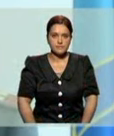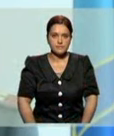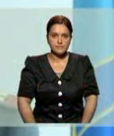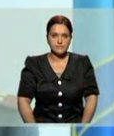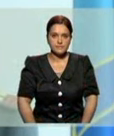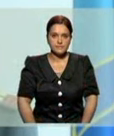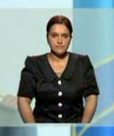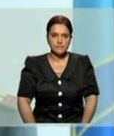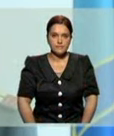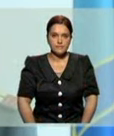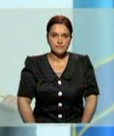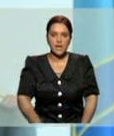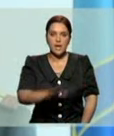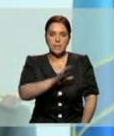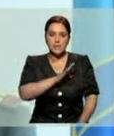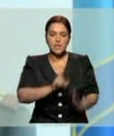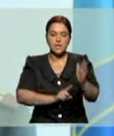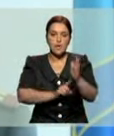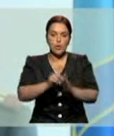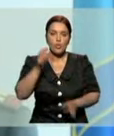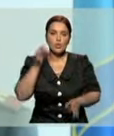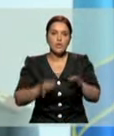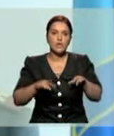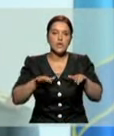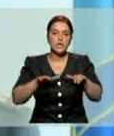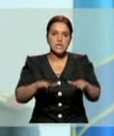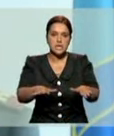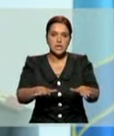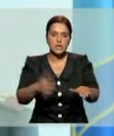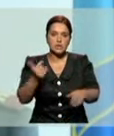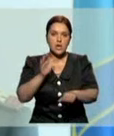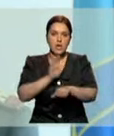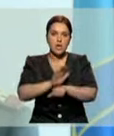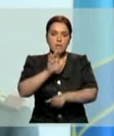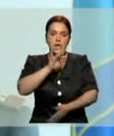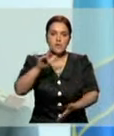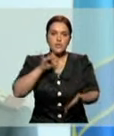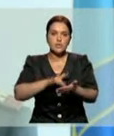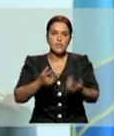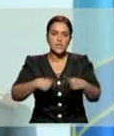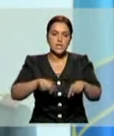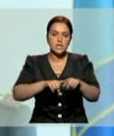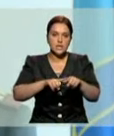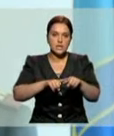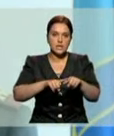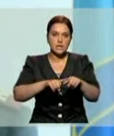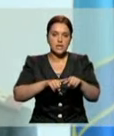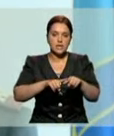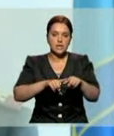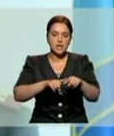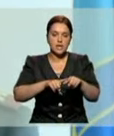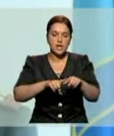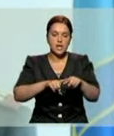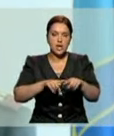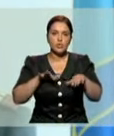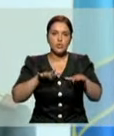Было возбуждено, значит, дело. Материалы находятся в городском отделе внутренних дел. Результаты, значит,